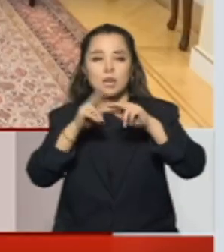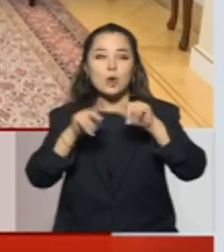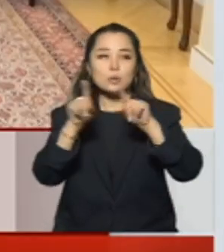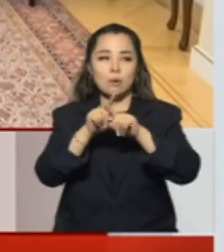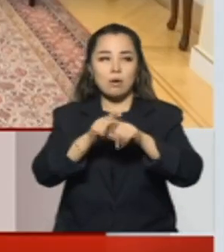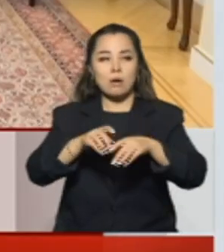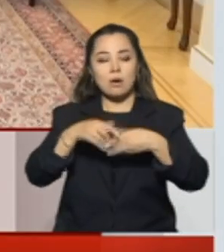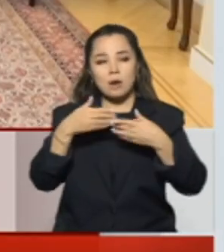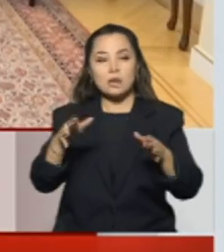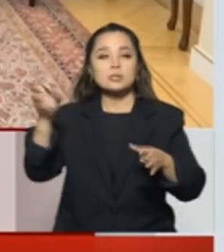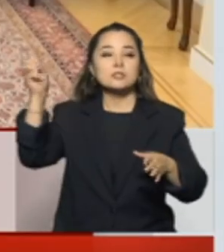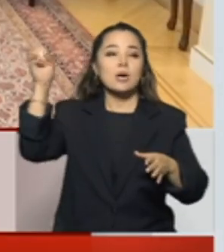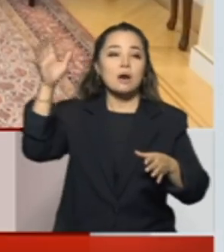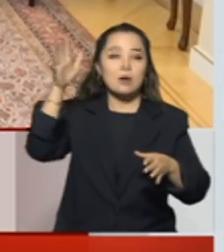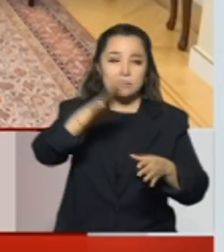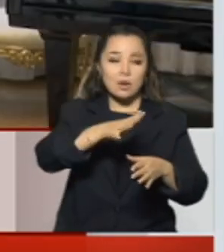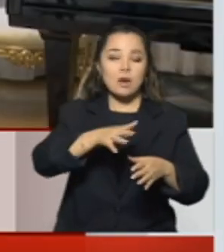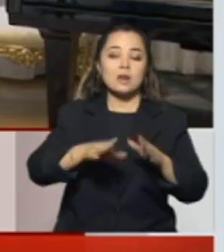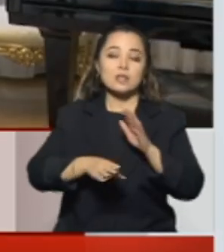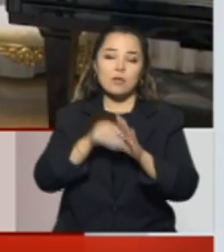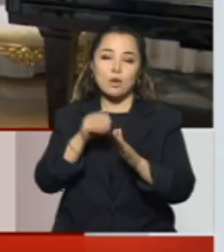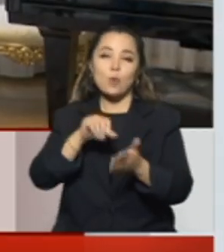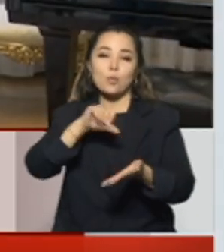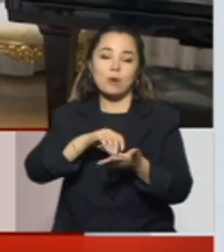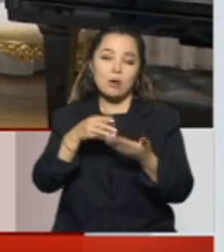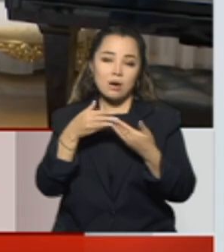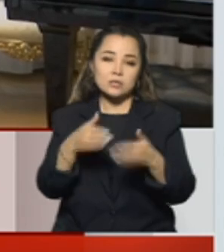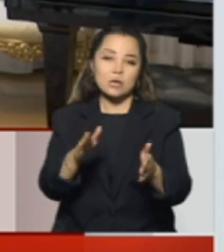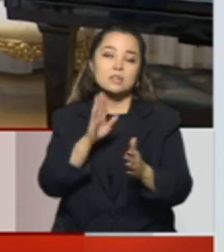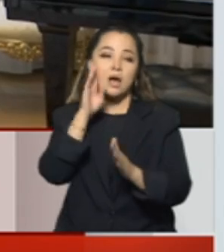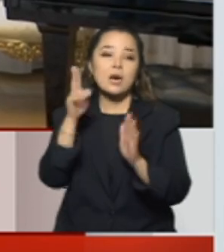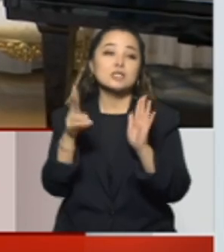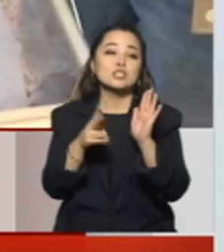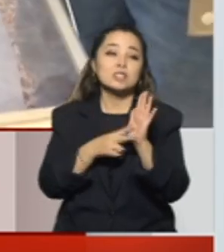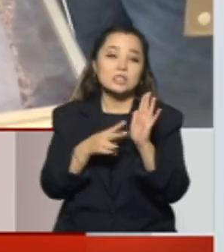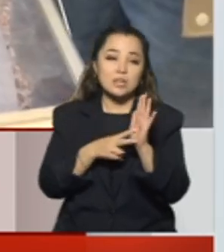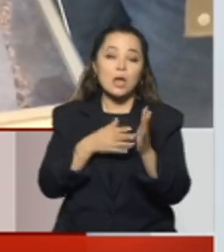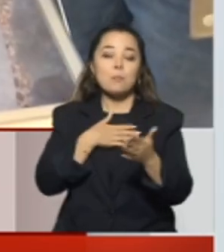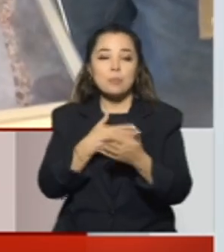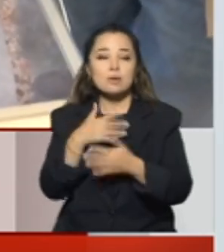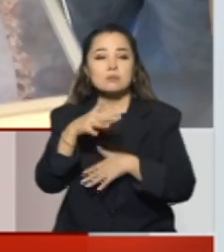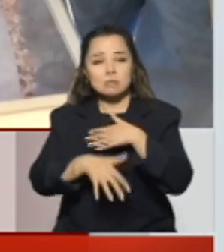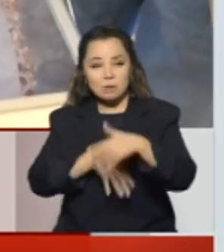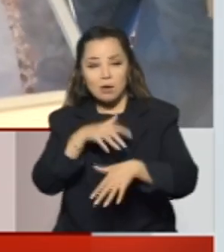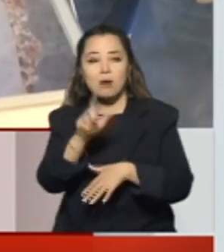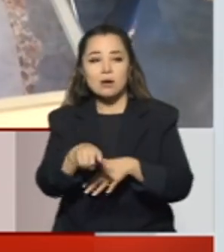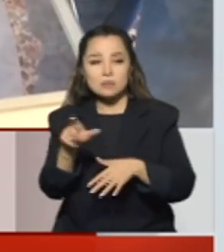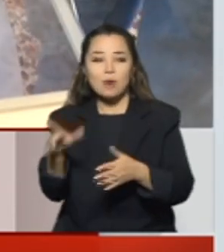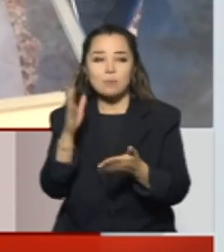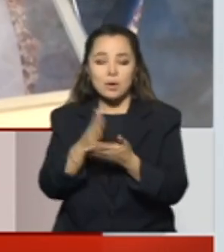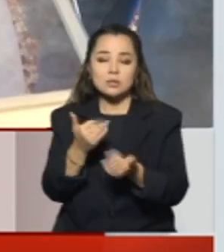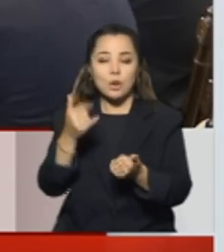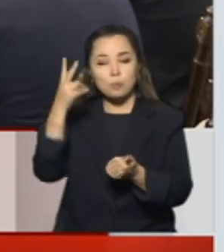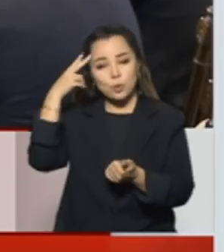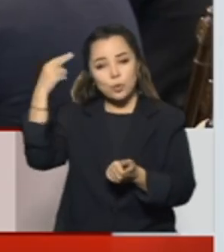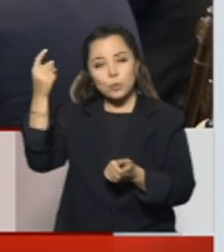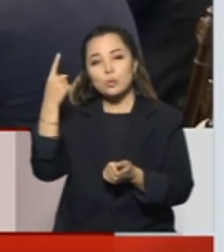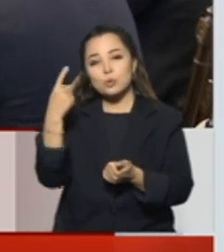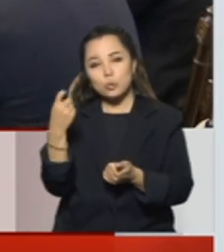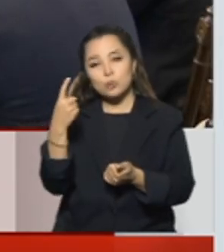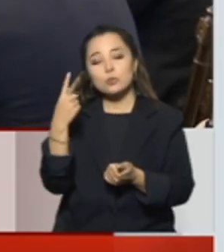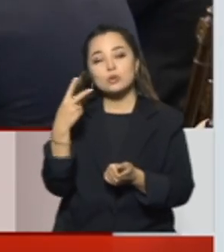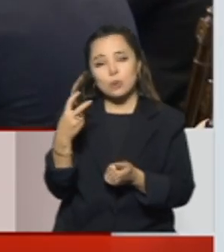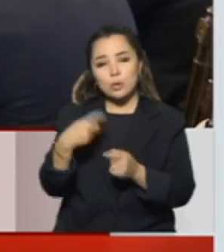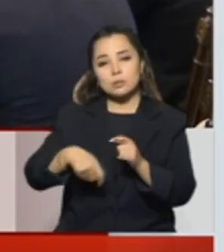ашық. Жерлестеріміз референдум учаскесі ашылған таңғы сағат 7-ден бері белсенділік танытып жатыр. Олар Брюссельден